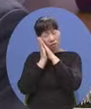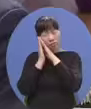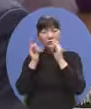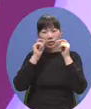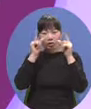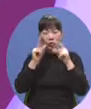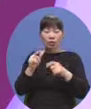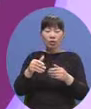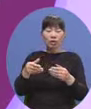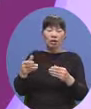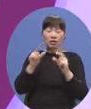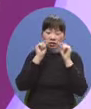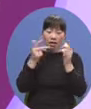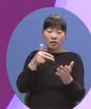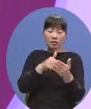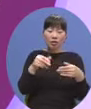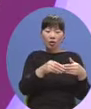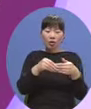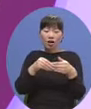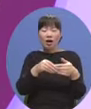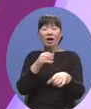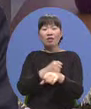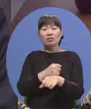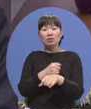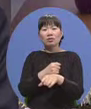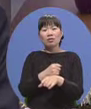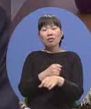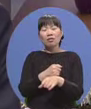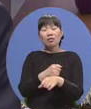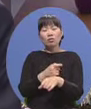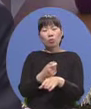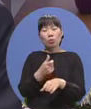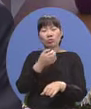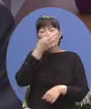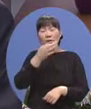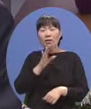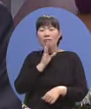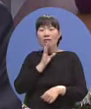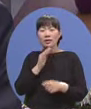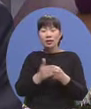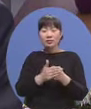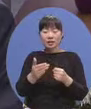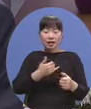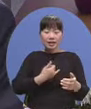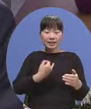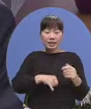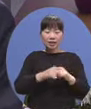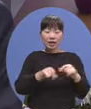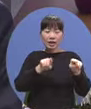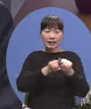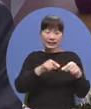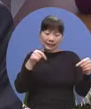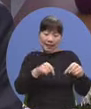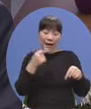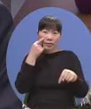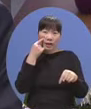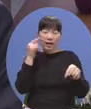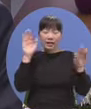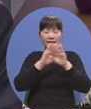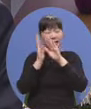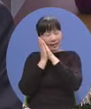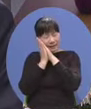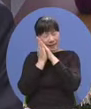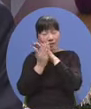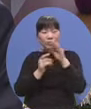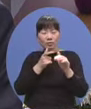게 네, 그게 피곤했던 거예요. 한번 타협도 해보시고요. 기저귀 네. 차는 것도 타협해보시고 우선 저녁에 자기 전쯤에 물을 먹이는 걸 좀 줄이셔야 됩니다.